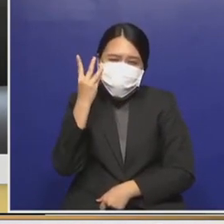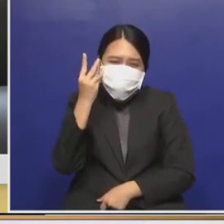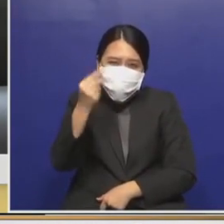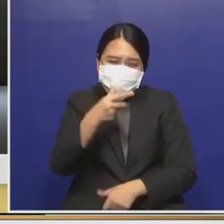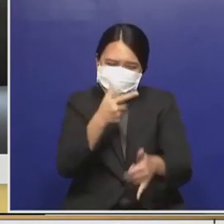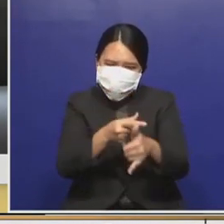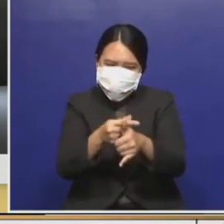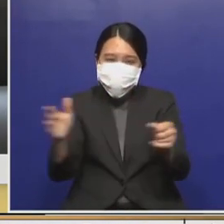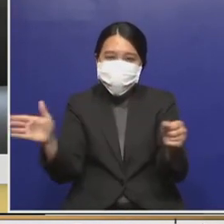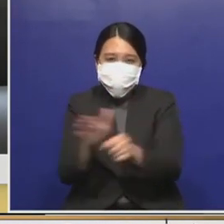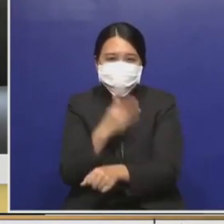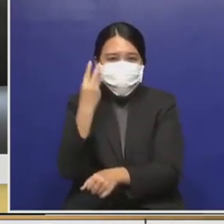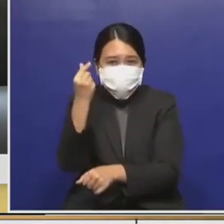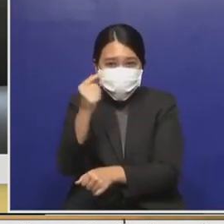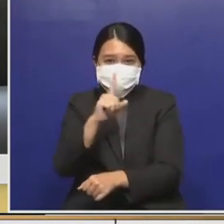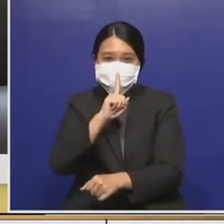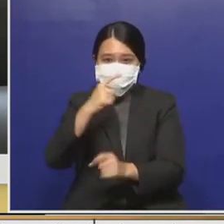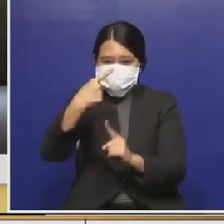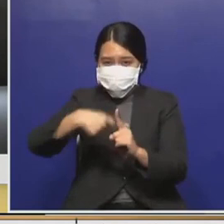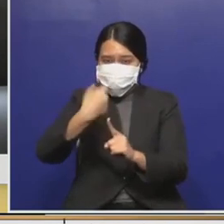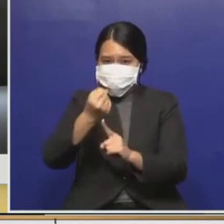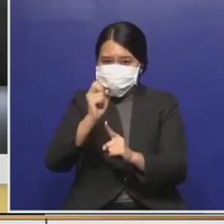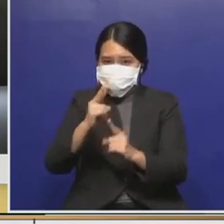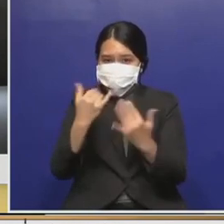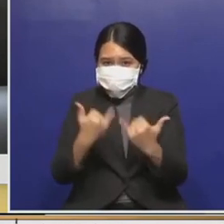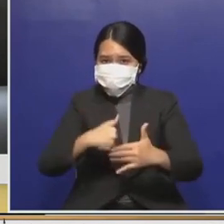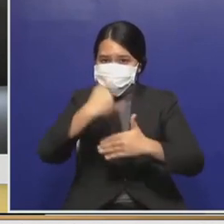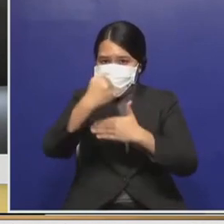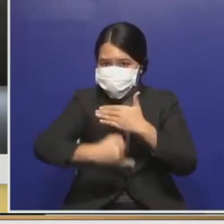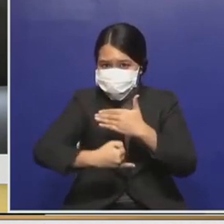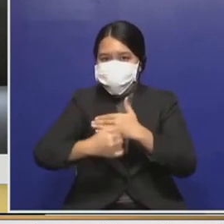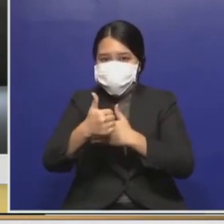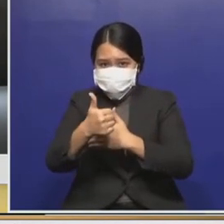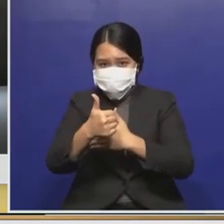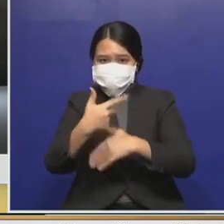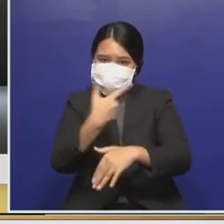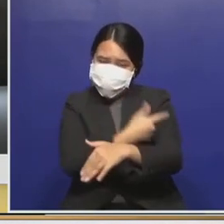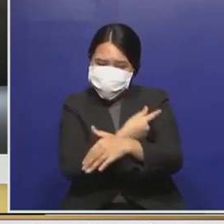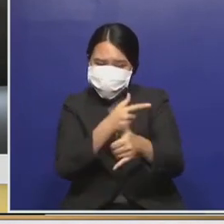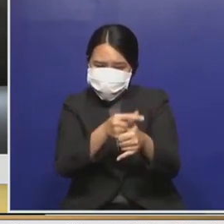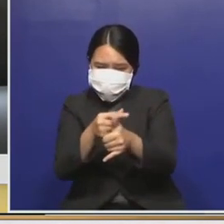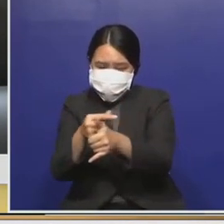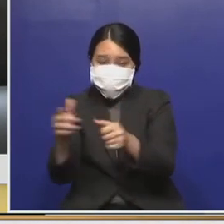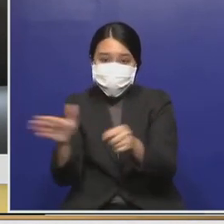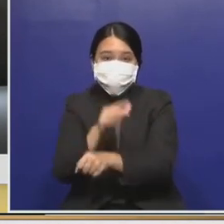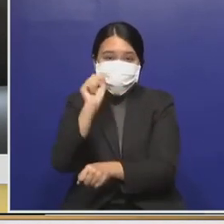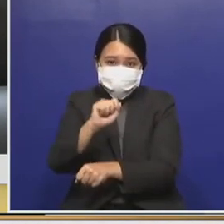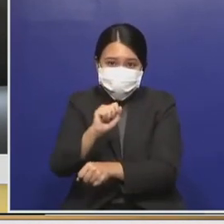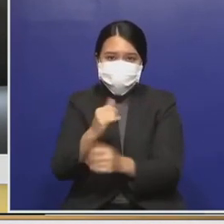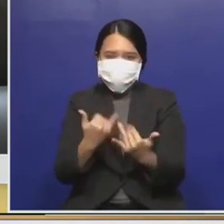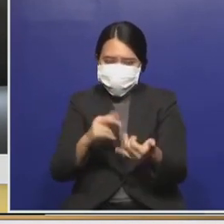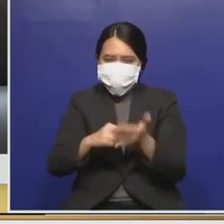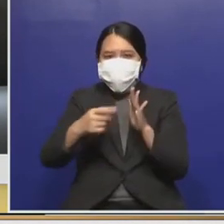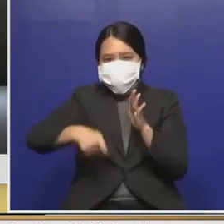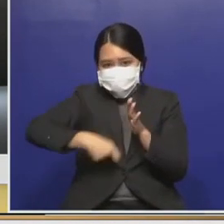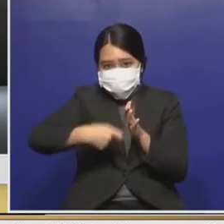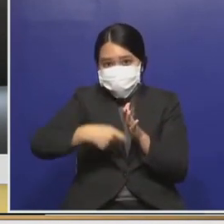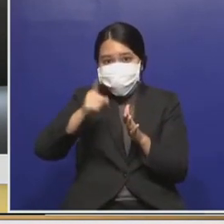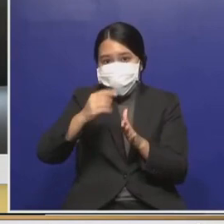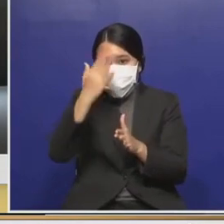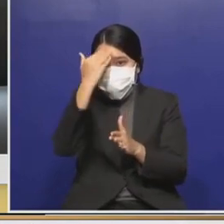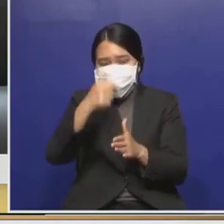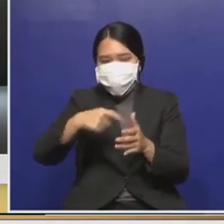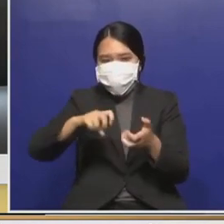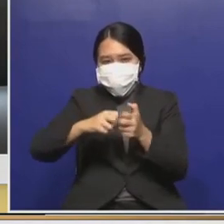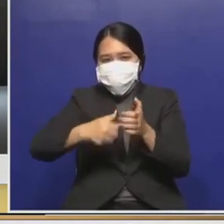ทัวานี้คุฉดวซินจบไหมนี่คือต้นเหตุทำไมไม่แ้ทตนเหตุแล้มา